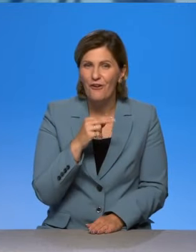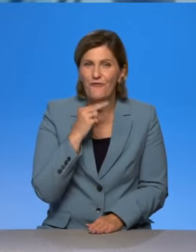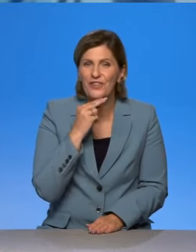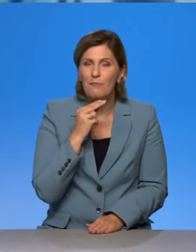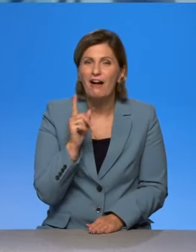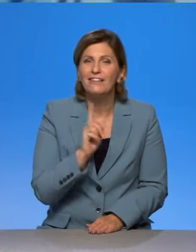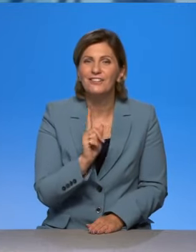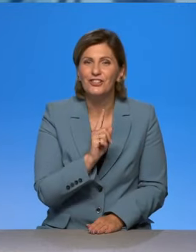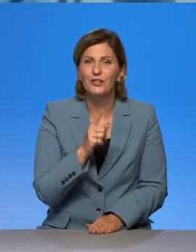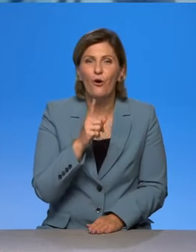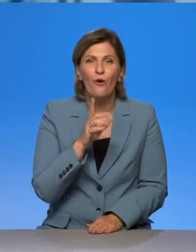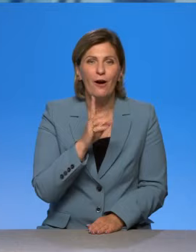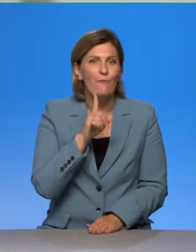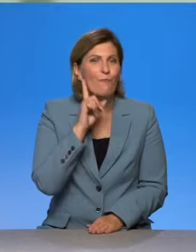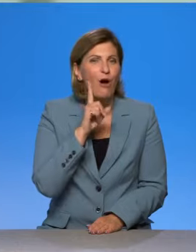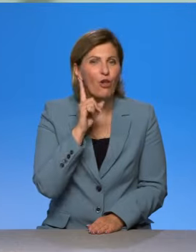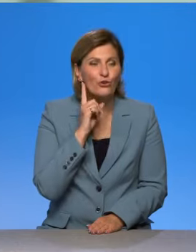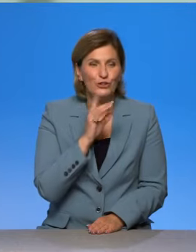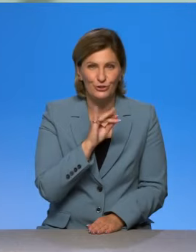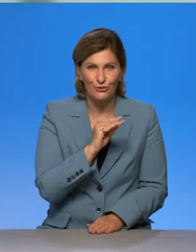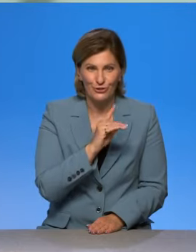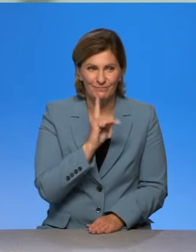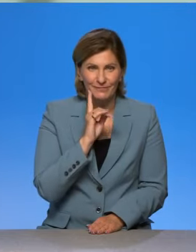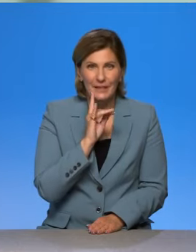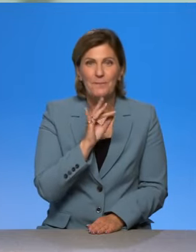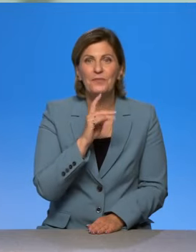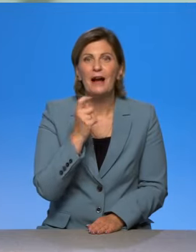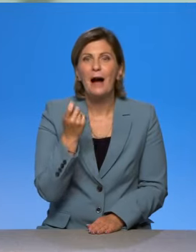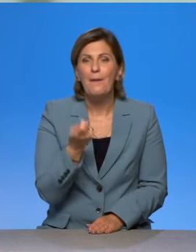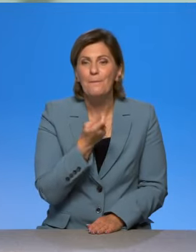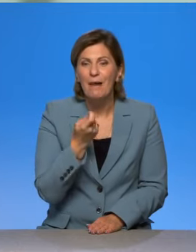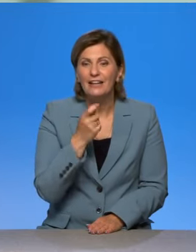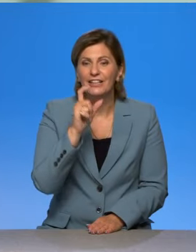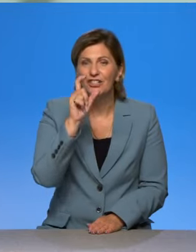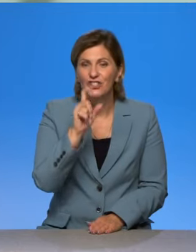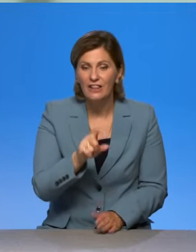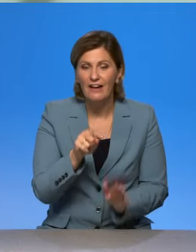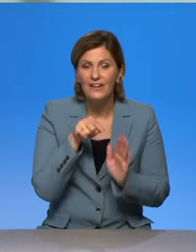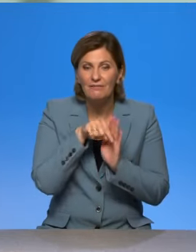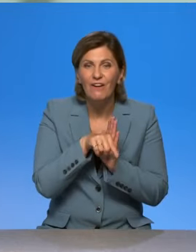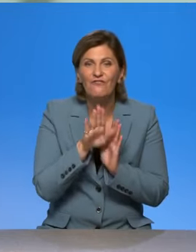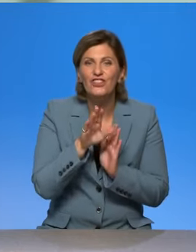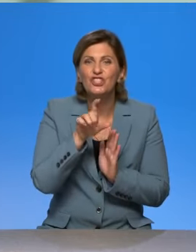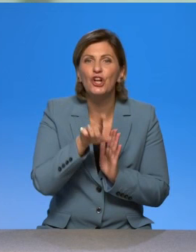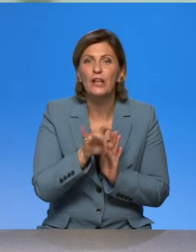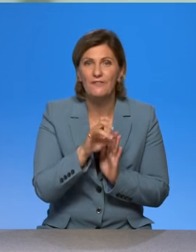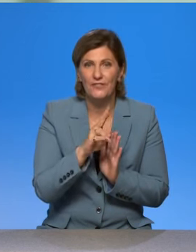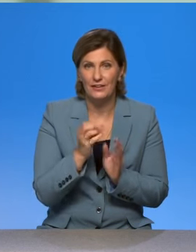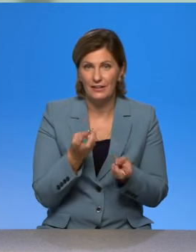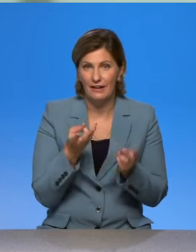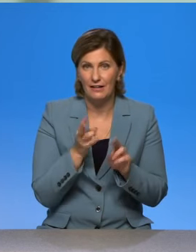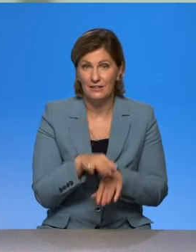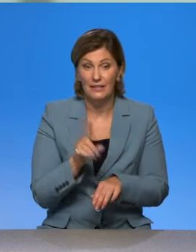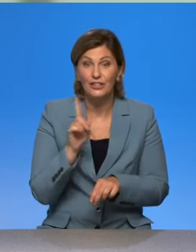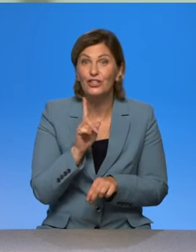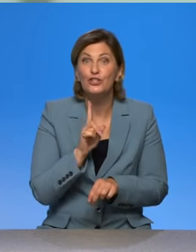которая давала интервью, да, и мало в человеке человека осталось. Очень глубокие замечания, кстати говоря. И что обратила на себя